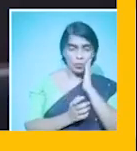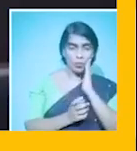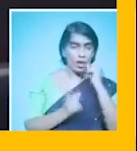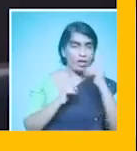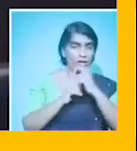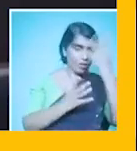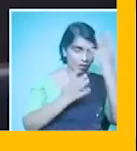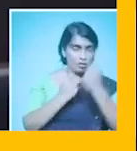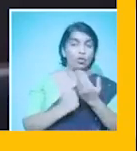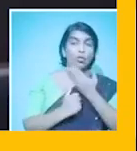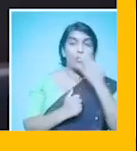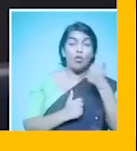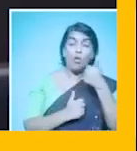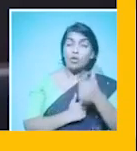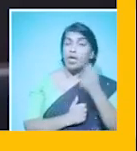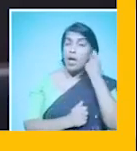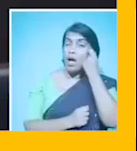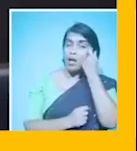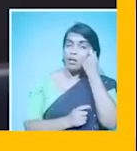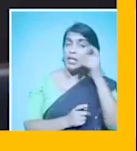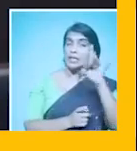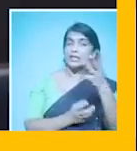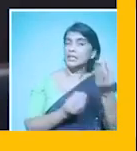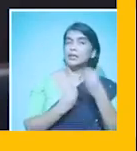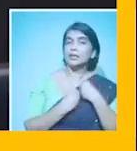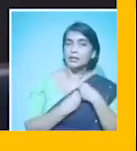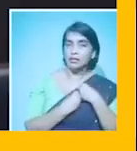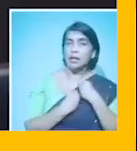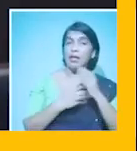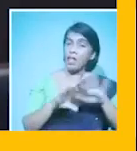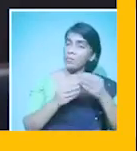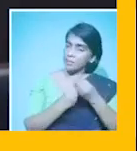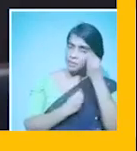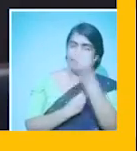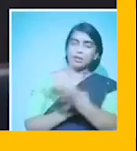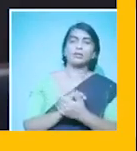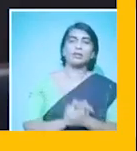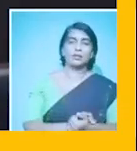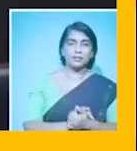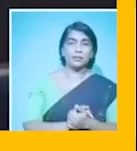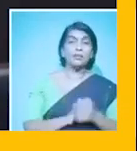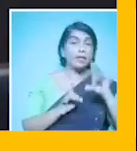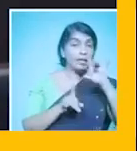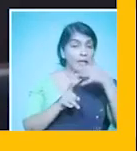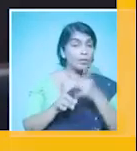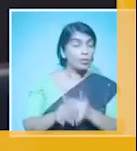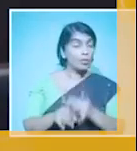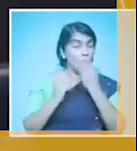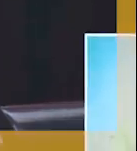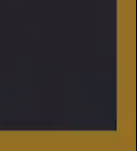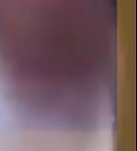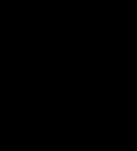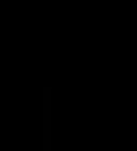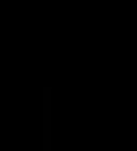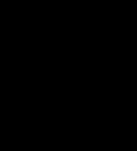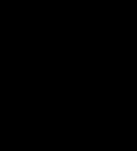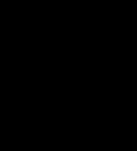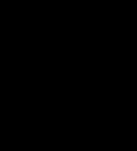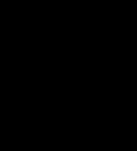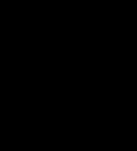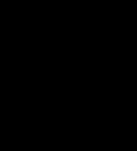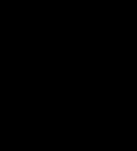නඩත්තු කටයුතු සඳහා අපෙන් සහයෝගය නොගන්න ලෝකෙ එකම රට ලංකාව කියලා ඔහු කිව්වලු.